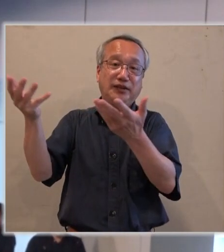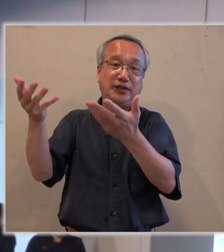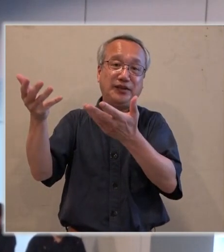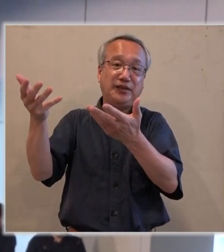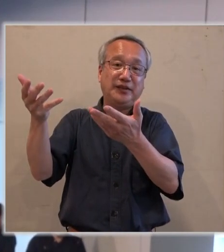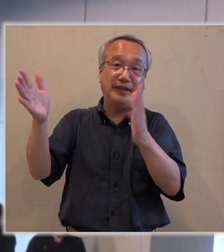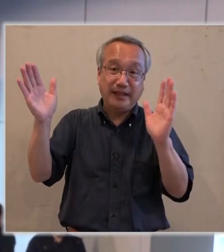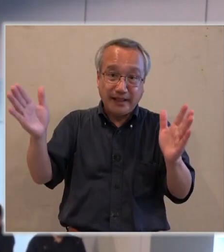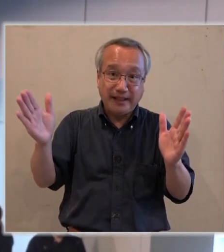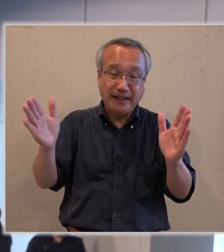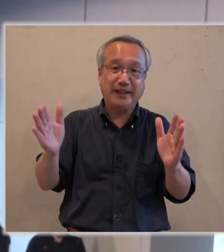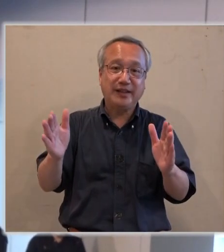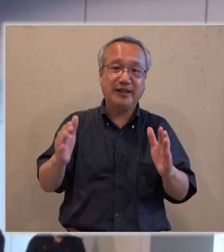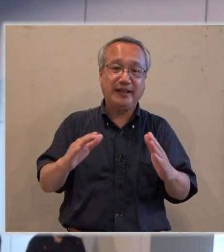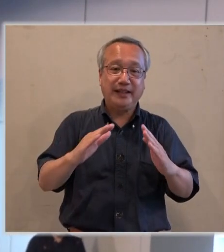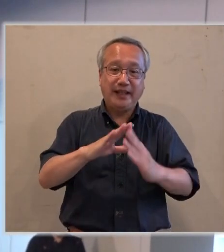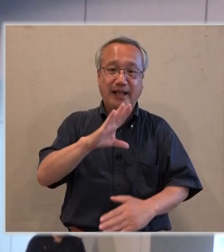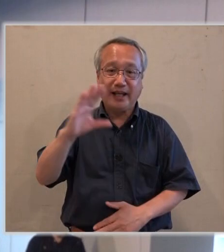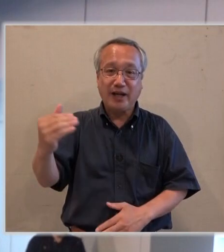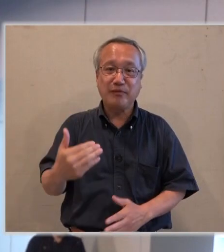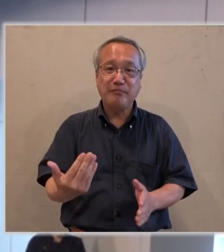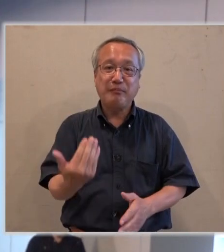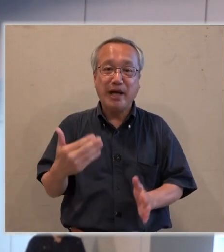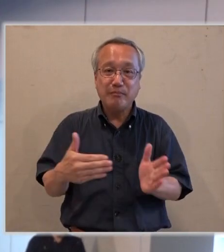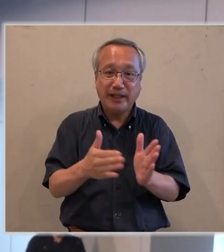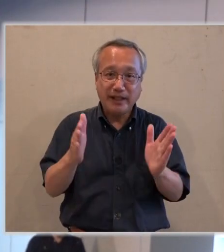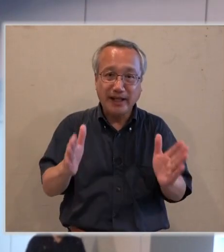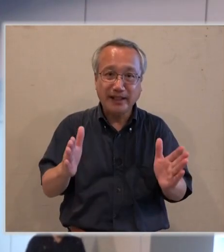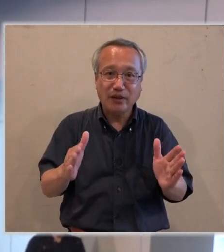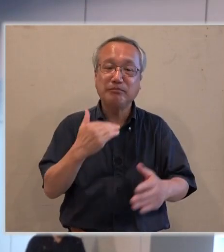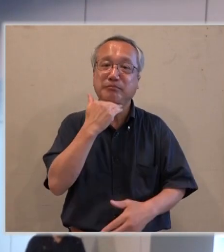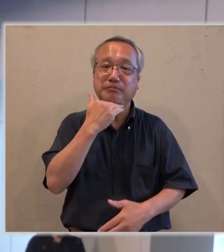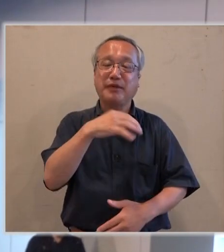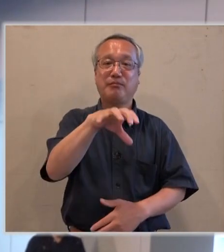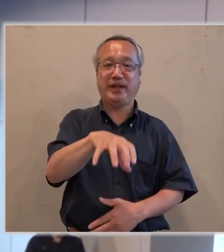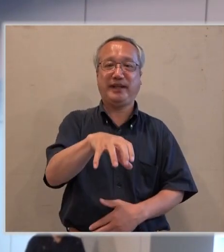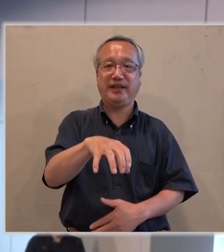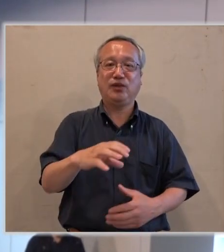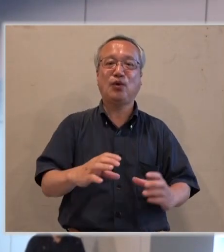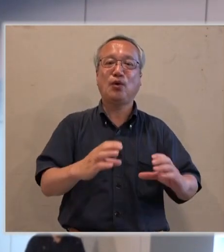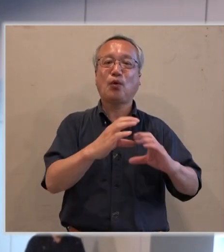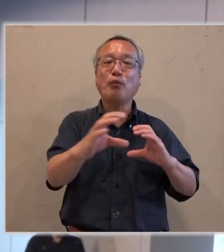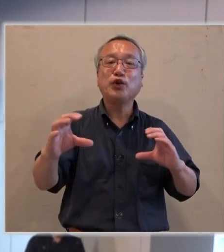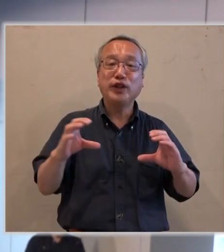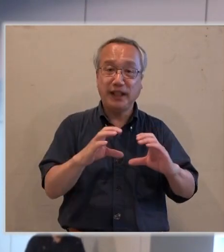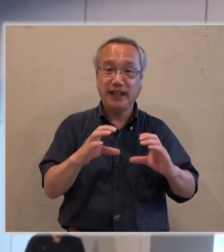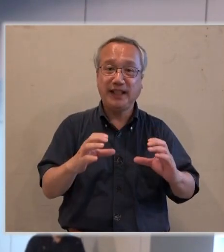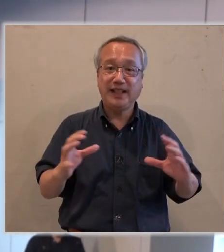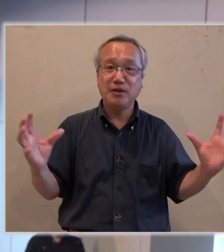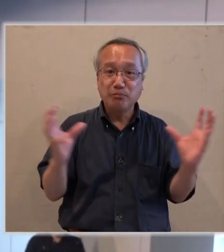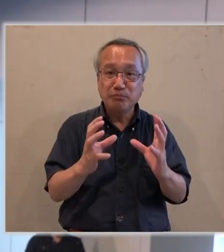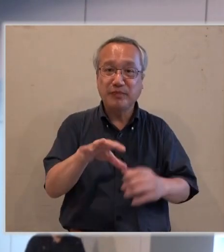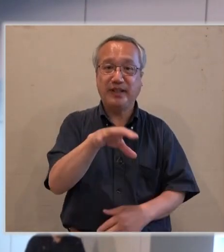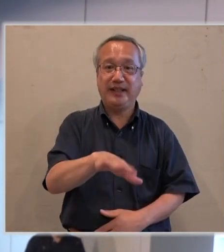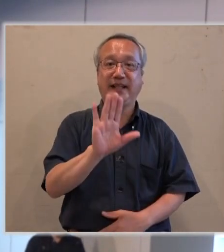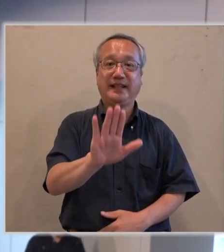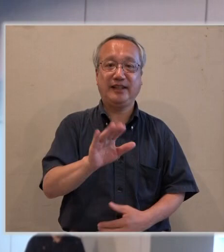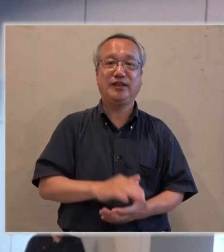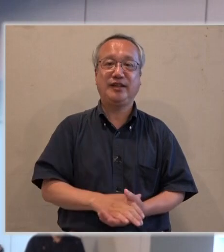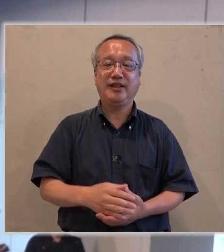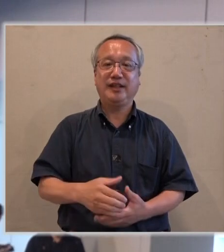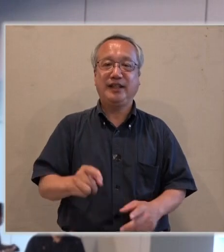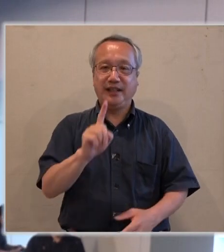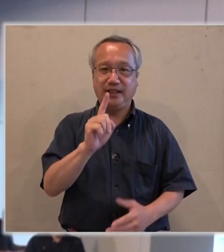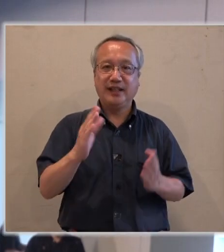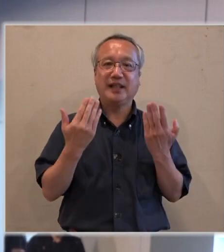時間までの待機場所であったりしてコミュニティになってるんです。我々世代の時の一つの学校がもう高齢者